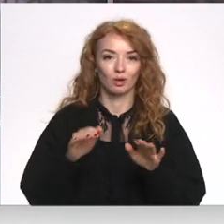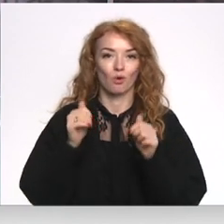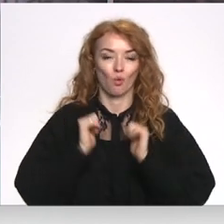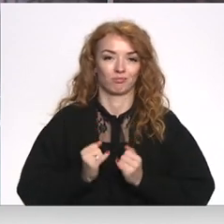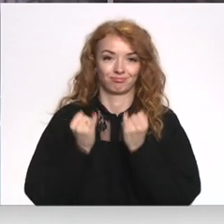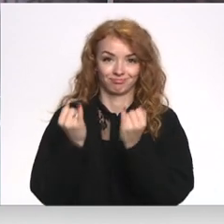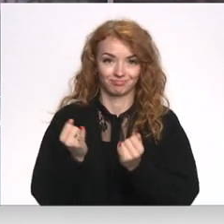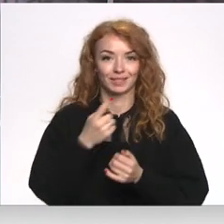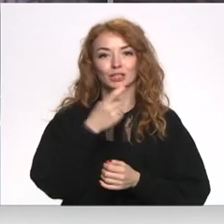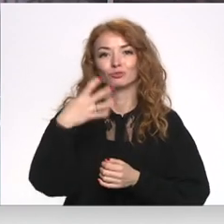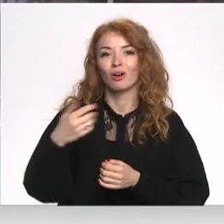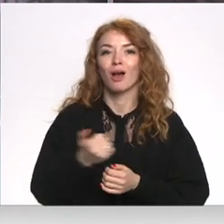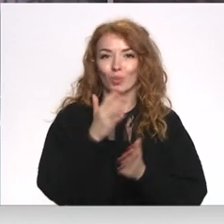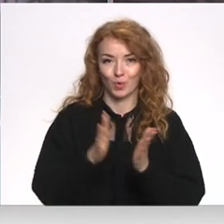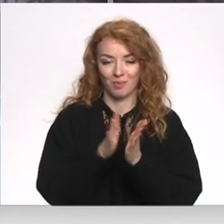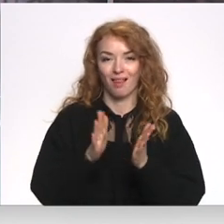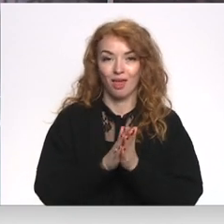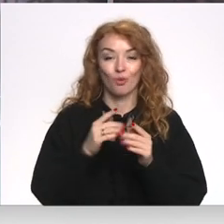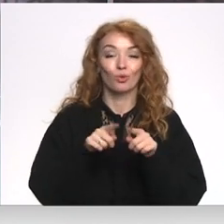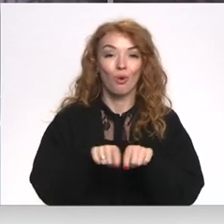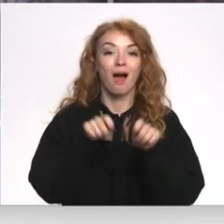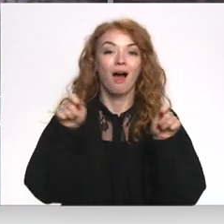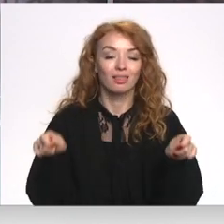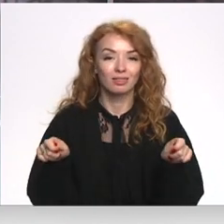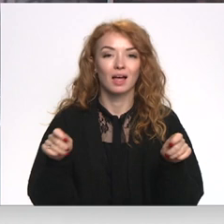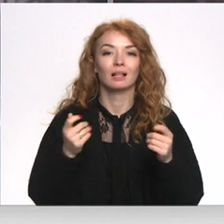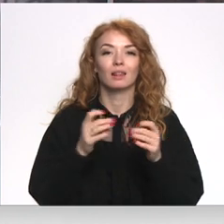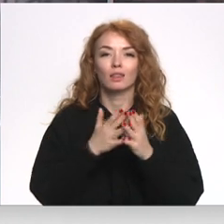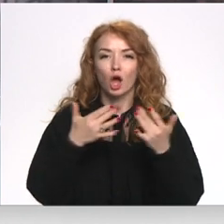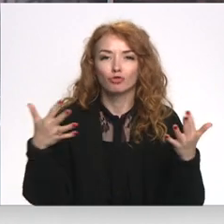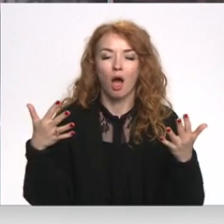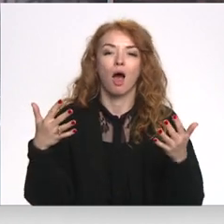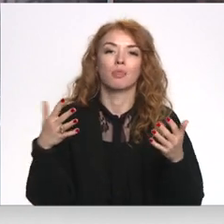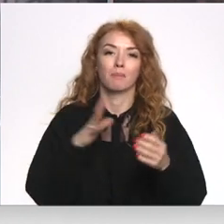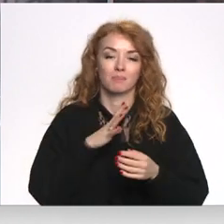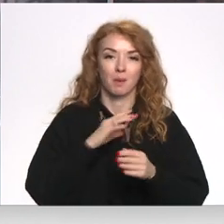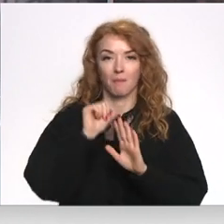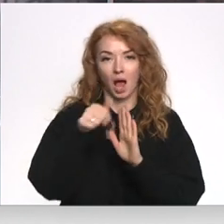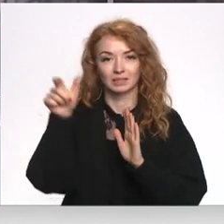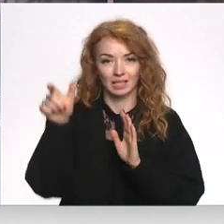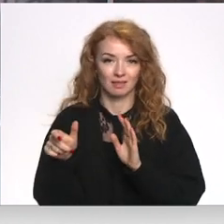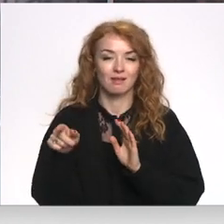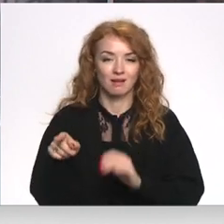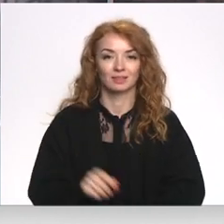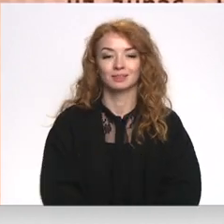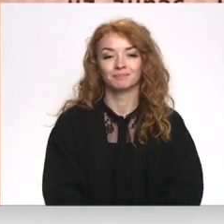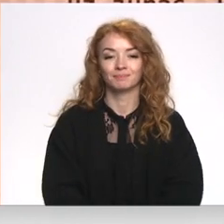mākslinieku 140 gadu jubileju. Un tā atklāja, cik daudz šķautņaina un nesalaužama bija mākslinieka personība.